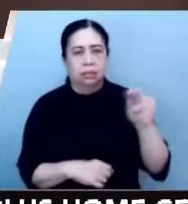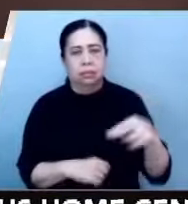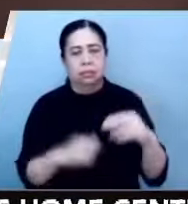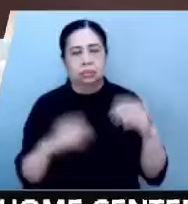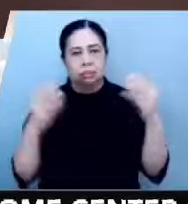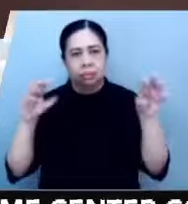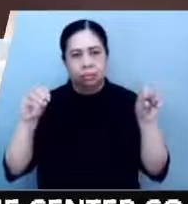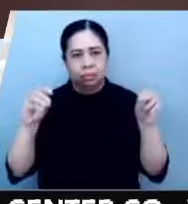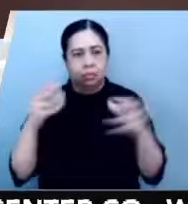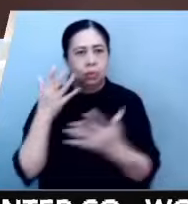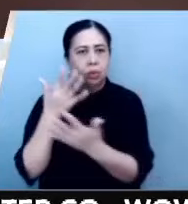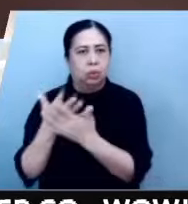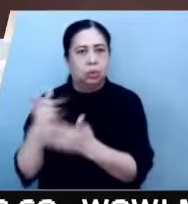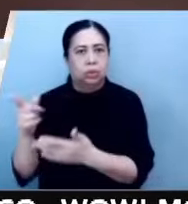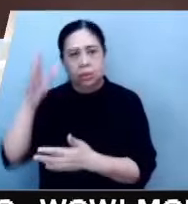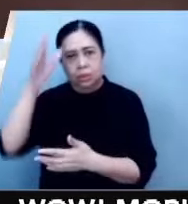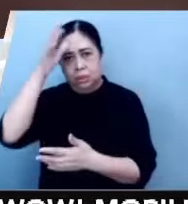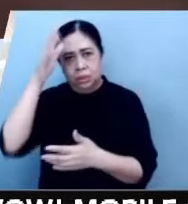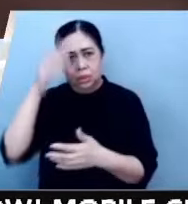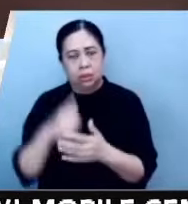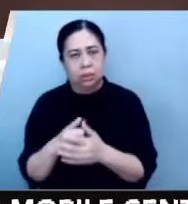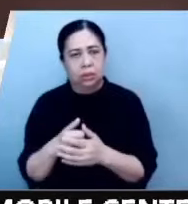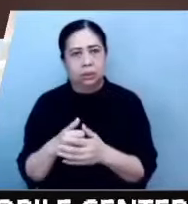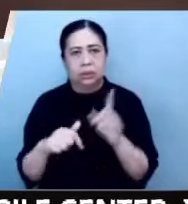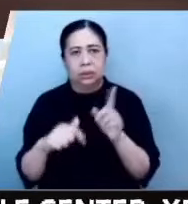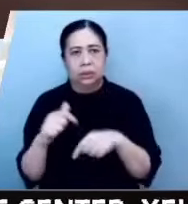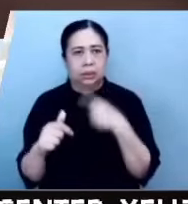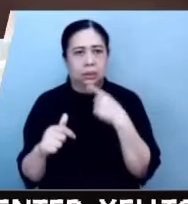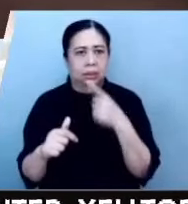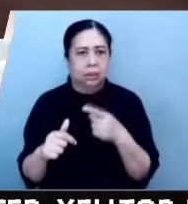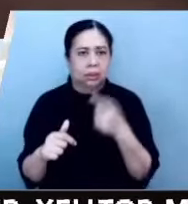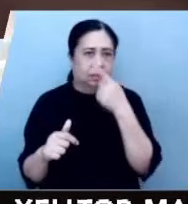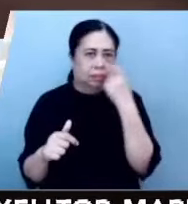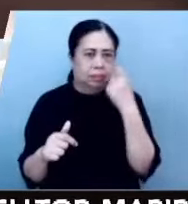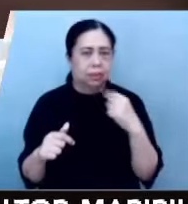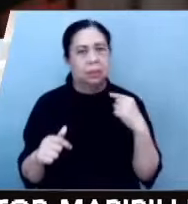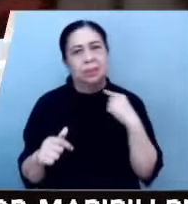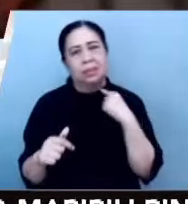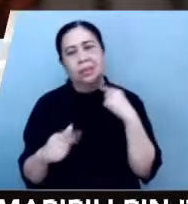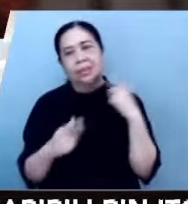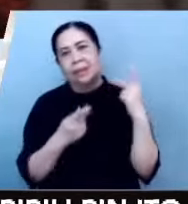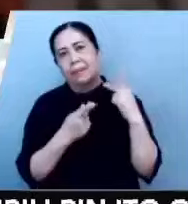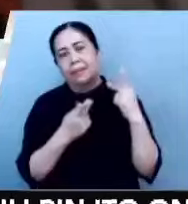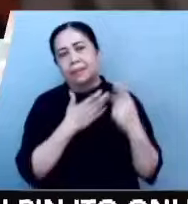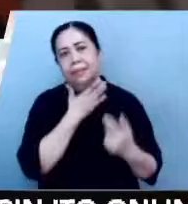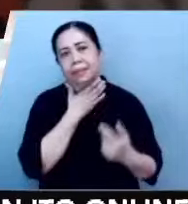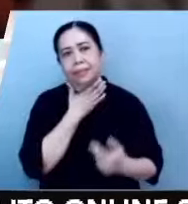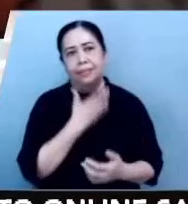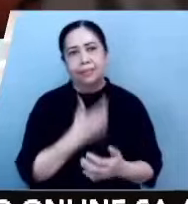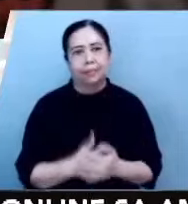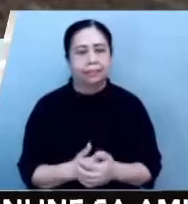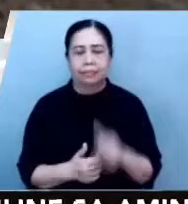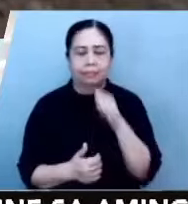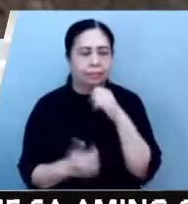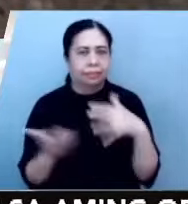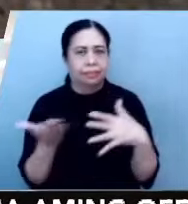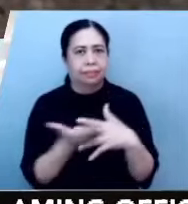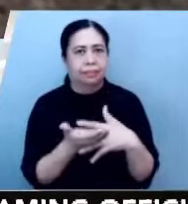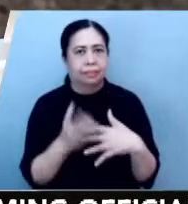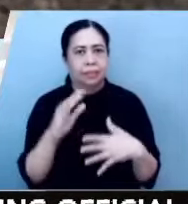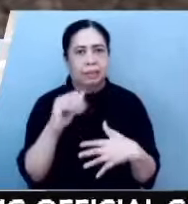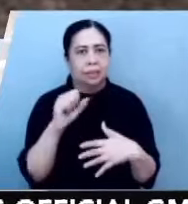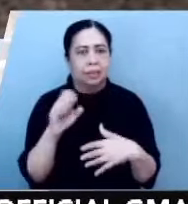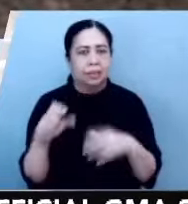nakakulong na ang kanyang ama na hindi makapagsalita ng maayos dahil sa sugat sa leeg. Hindi magsasampan ng kaso ang misis sa kanyang mister